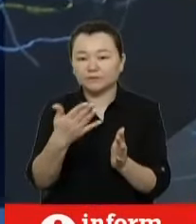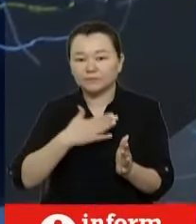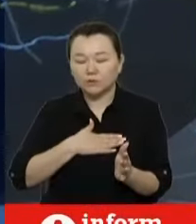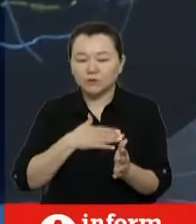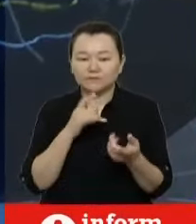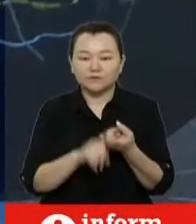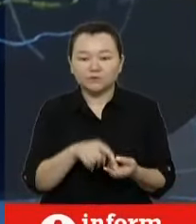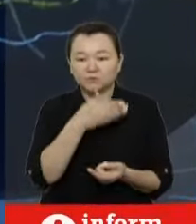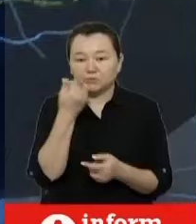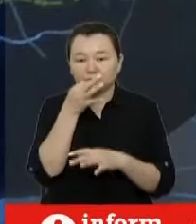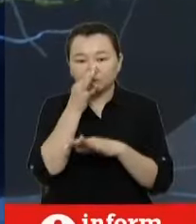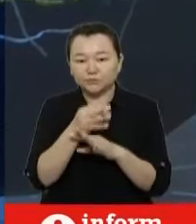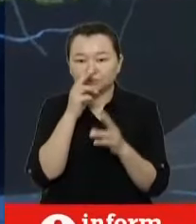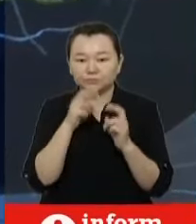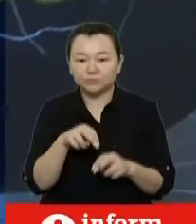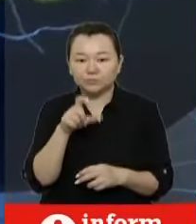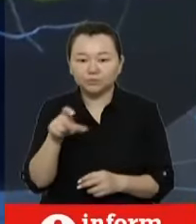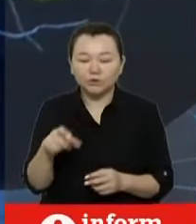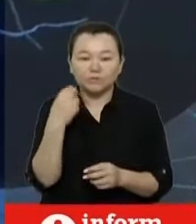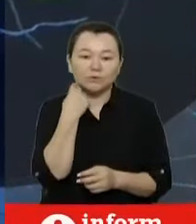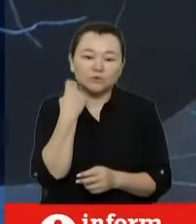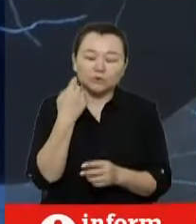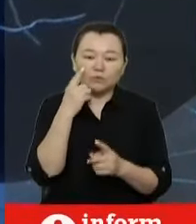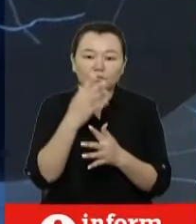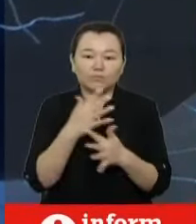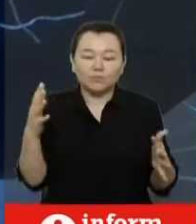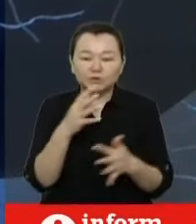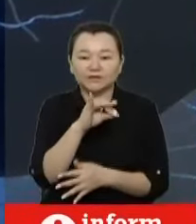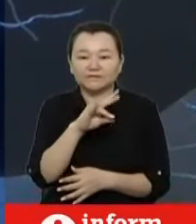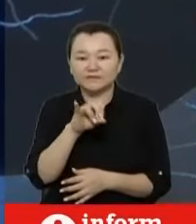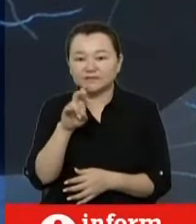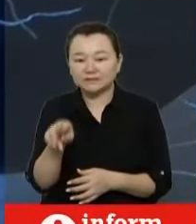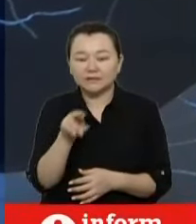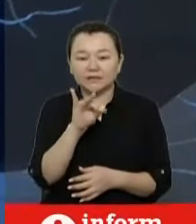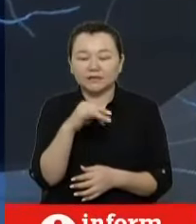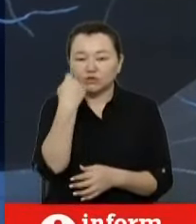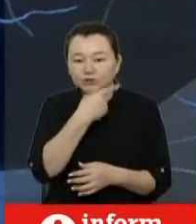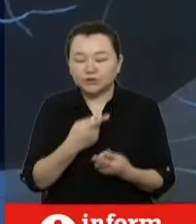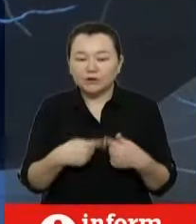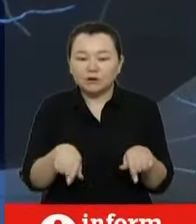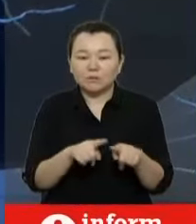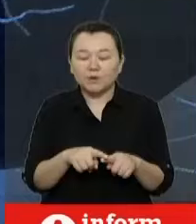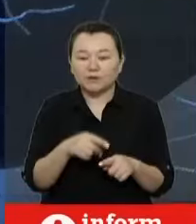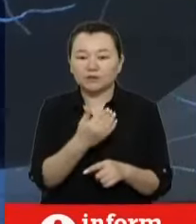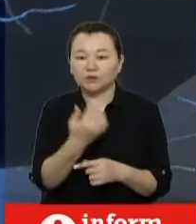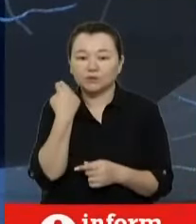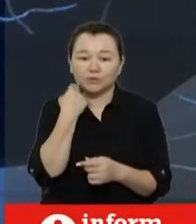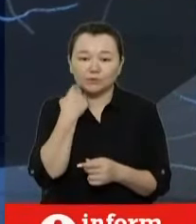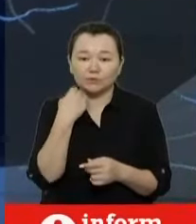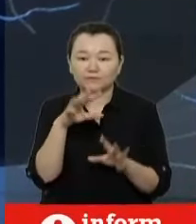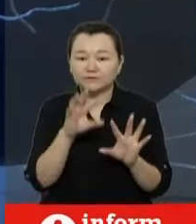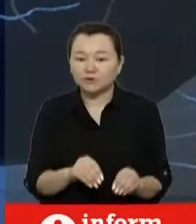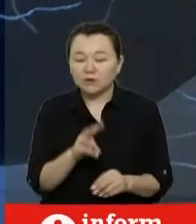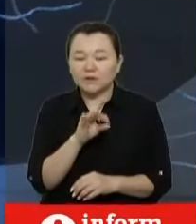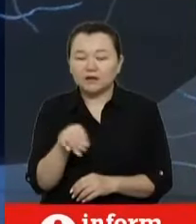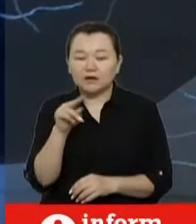қатысы жоқ дейді сарапшылар. Себебі борыштың басым бөлігін инвестициялар мен жеке компаниялардың берешегі құрайды. Демек